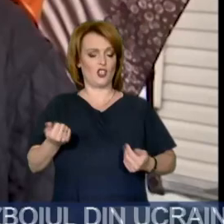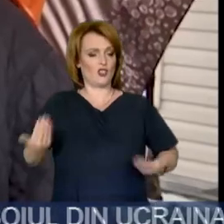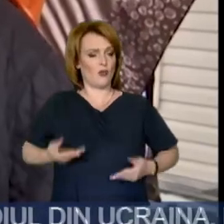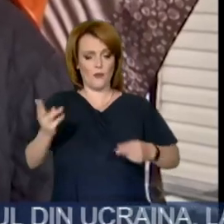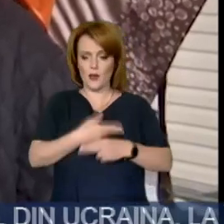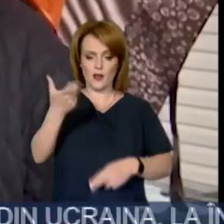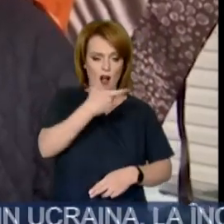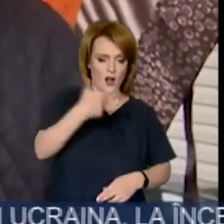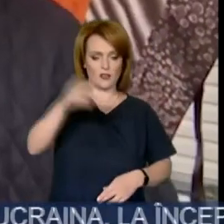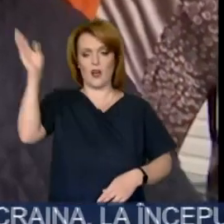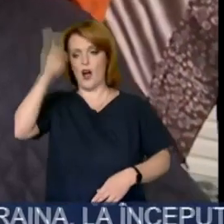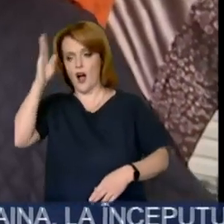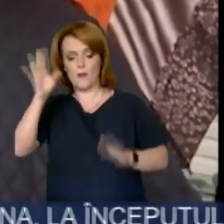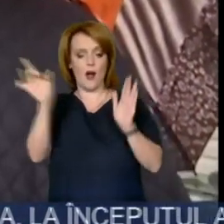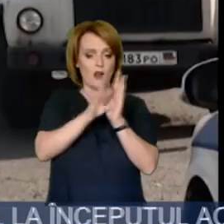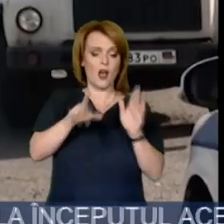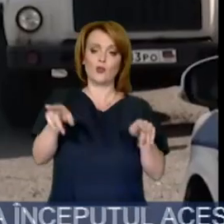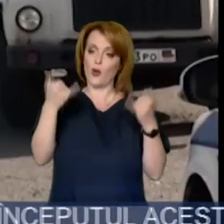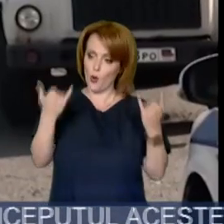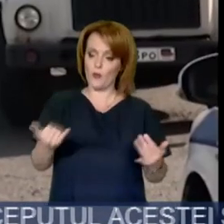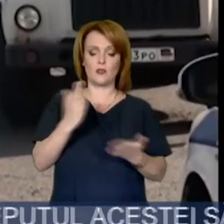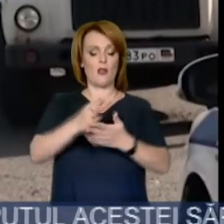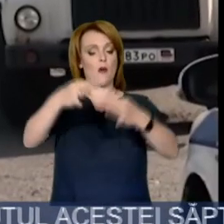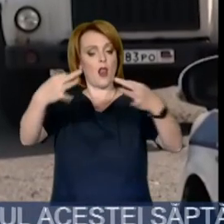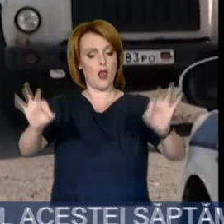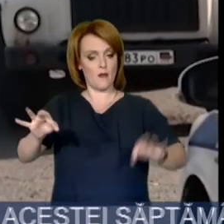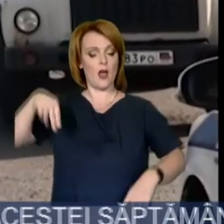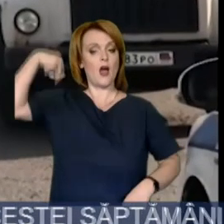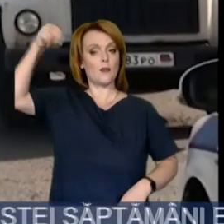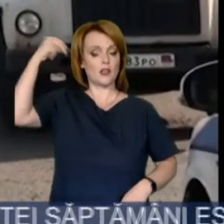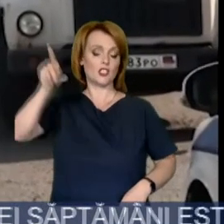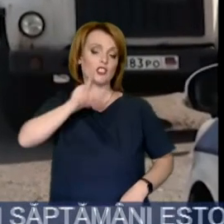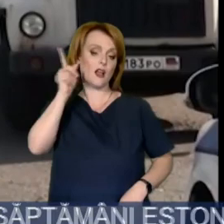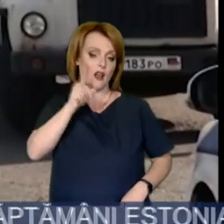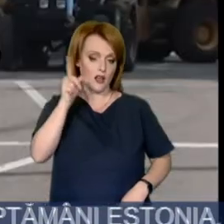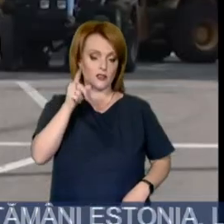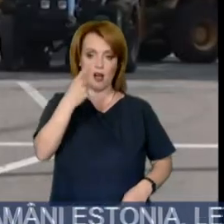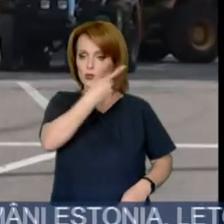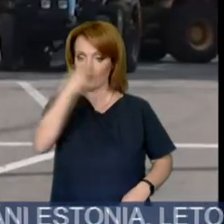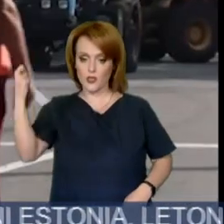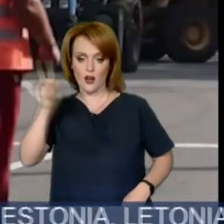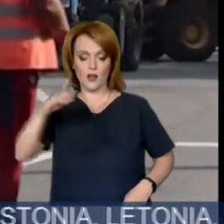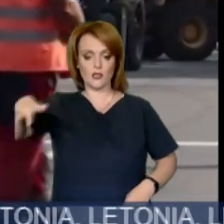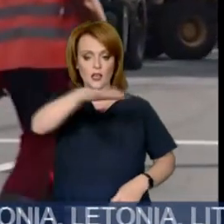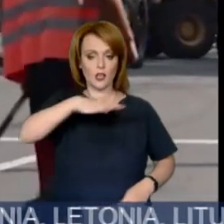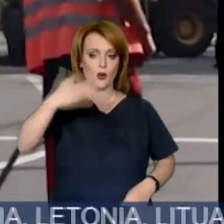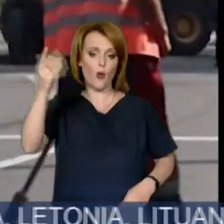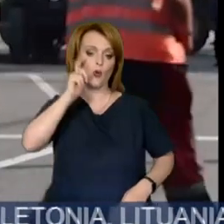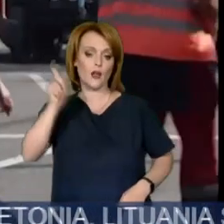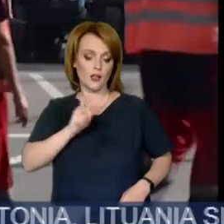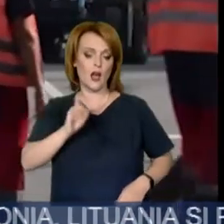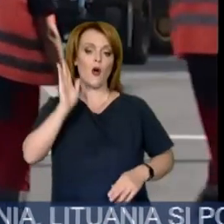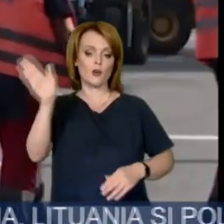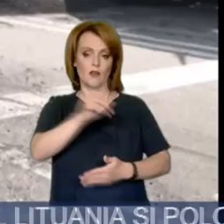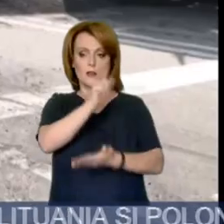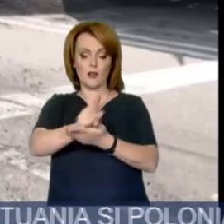gaz sau apă acum suntem liberi liderul e de la kievlogit mirzelenski a anunțat că teritoriul Ucrainei va fi